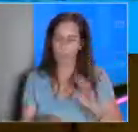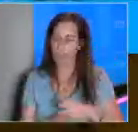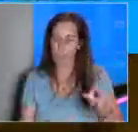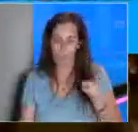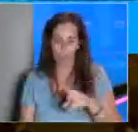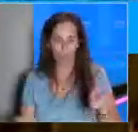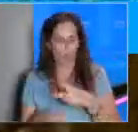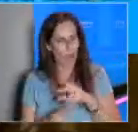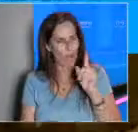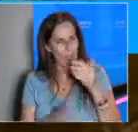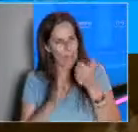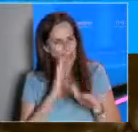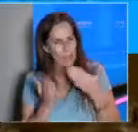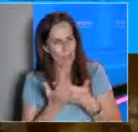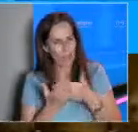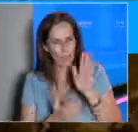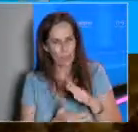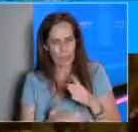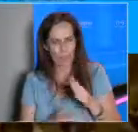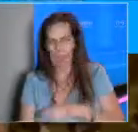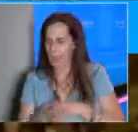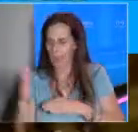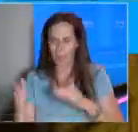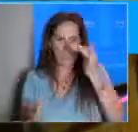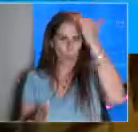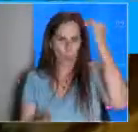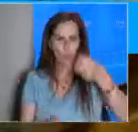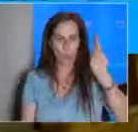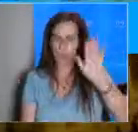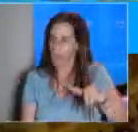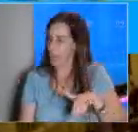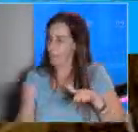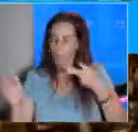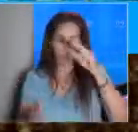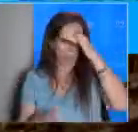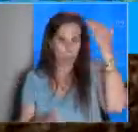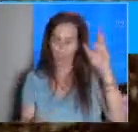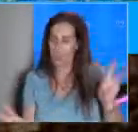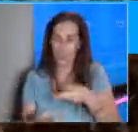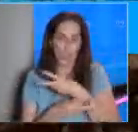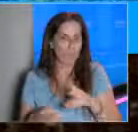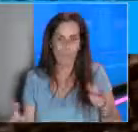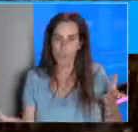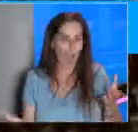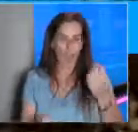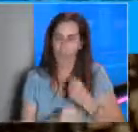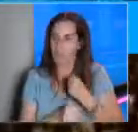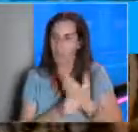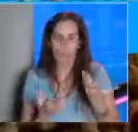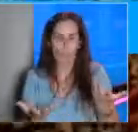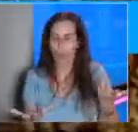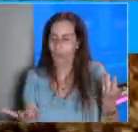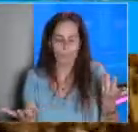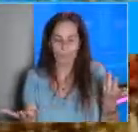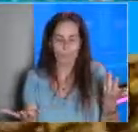שני, אתה לא יכול אבל להתעלם מהעובדה שגם השיח הימני מקצין. גם השיח הימני לא מאפשר בעצם איזושהי